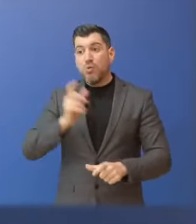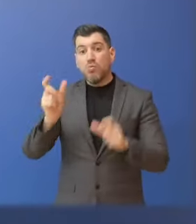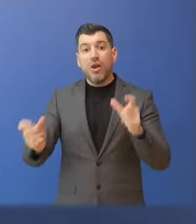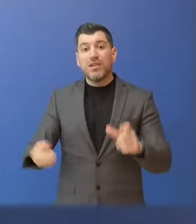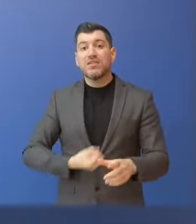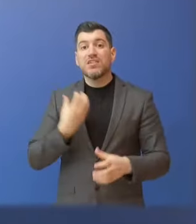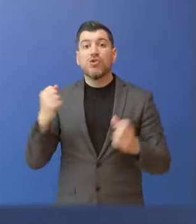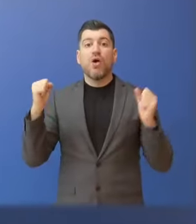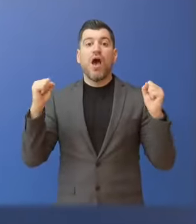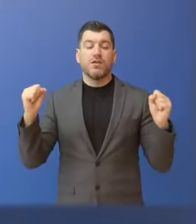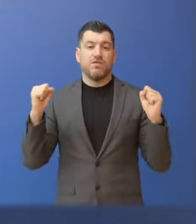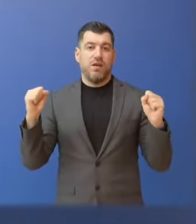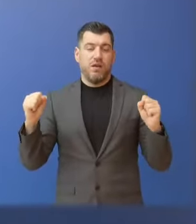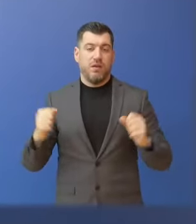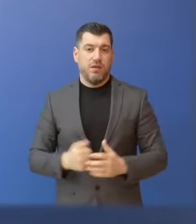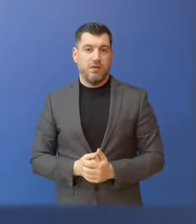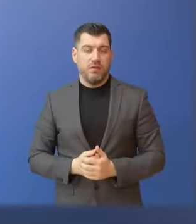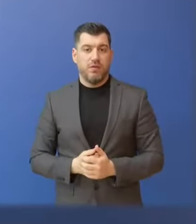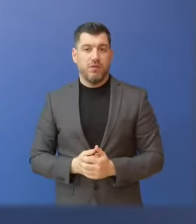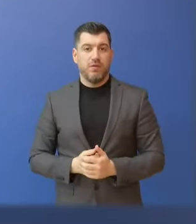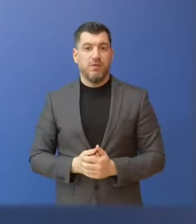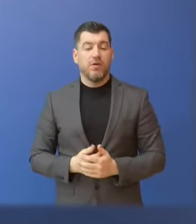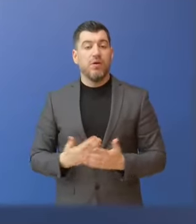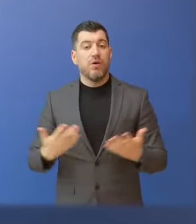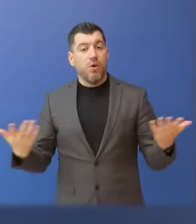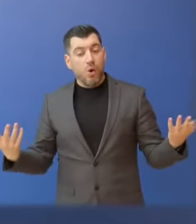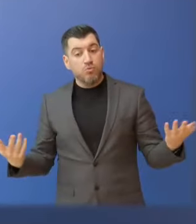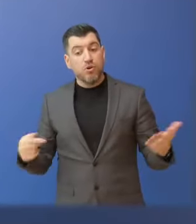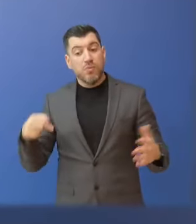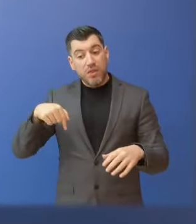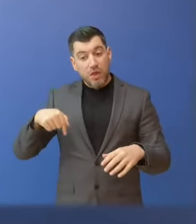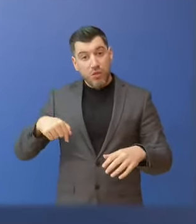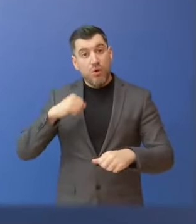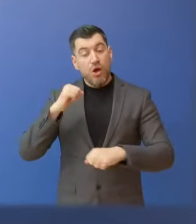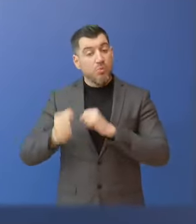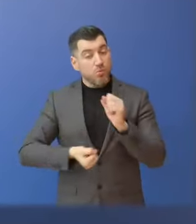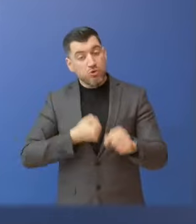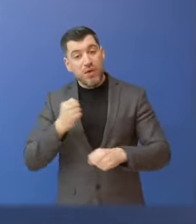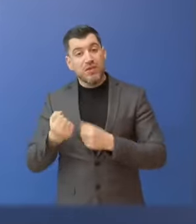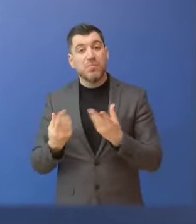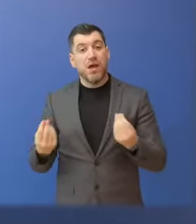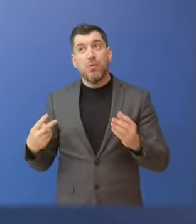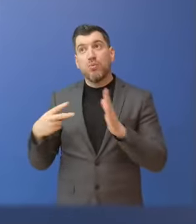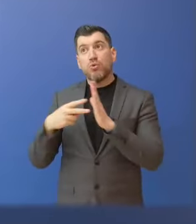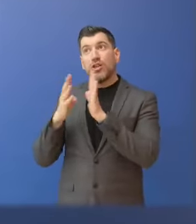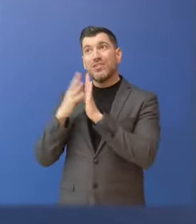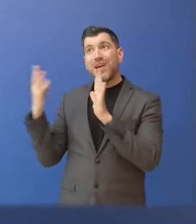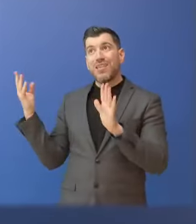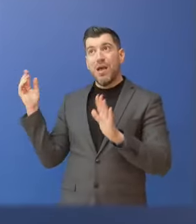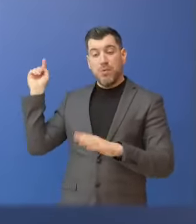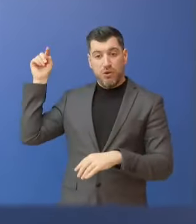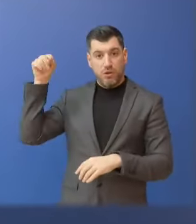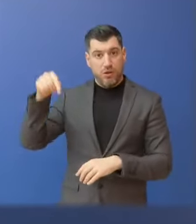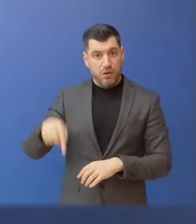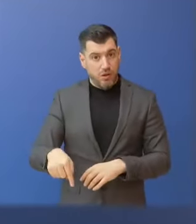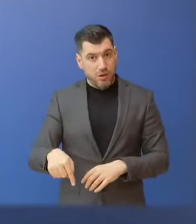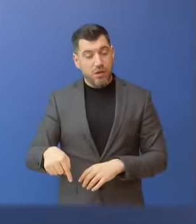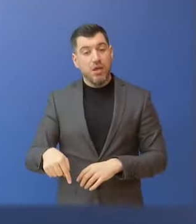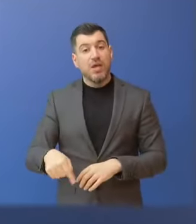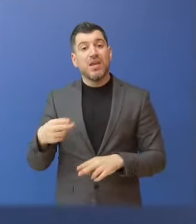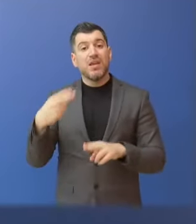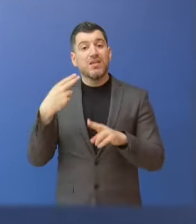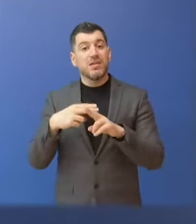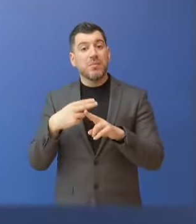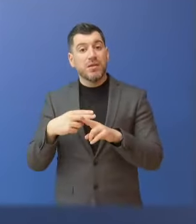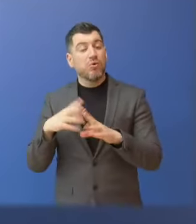προσπάθεια η οποία ξεκίνησε από το 2019 στη χώρα είναι σημαντικό να αναδείξουμε κάποια στοιχεία και προφανώς αυτή είναι μια πολιτική η